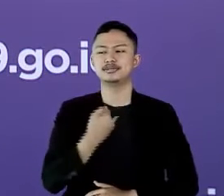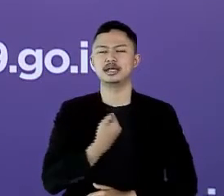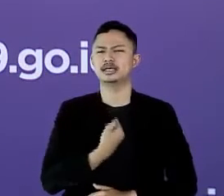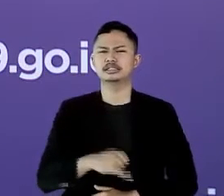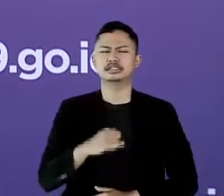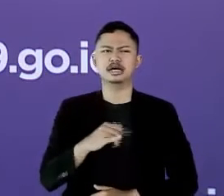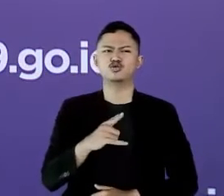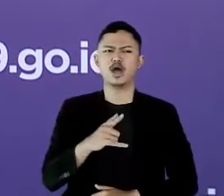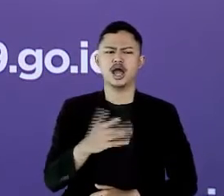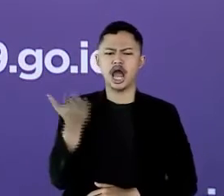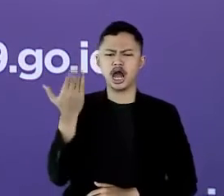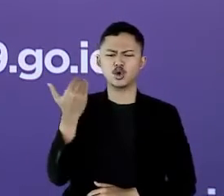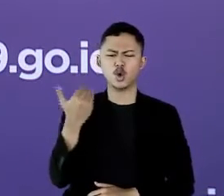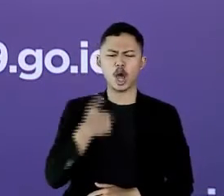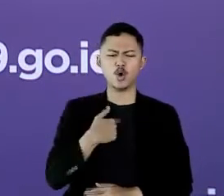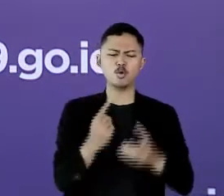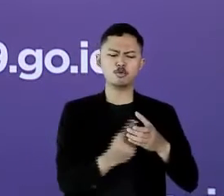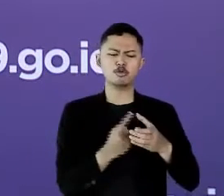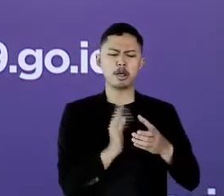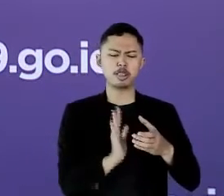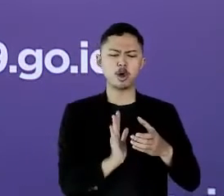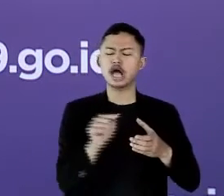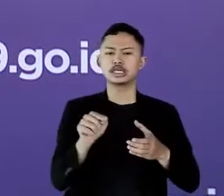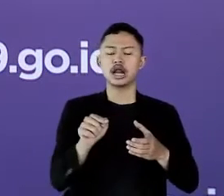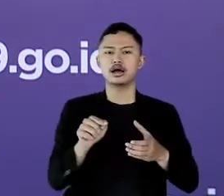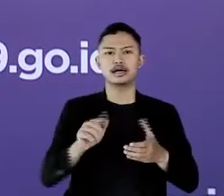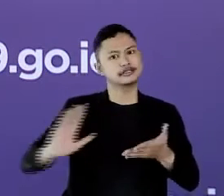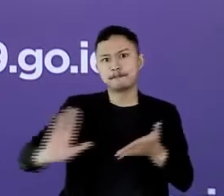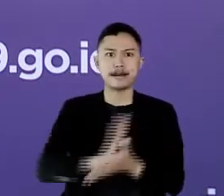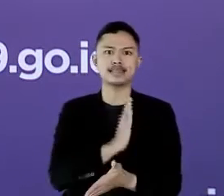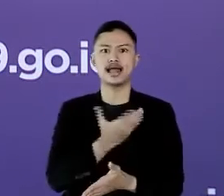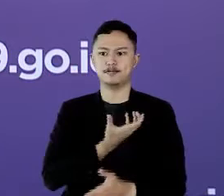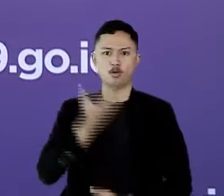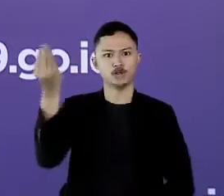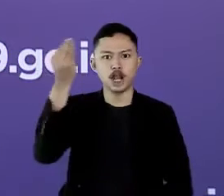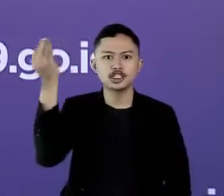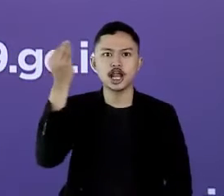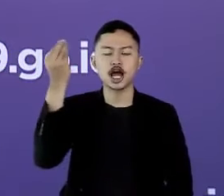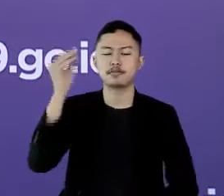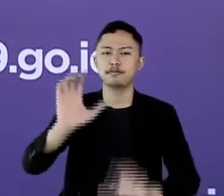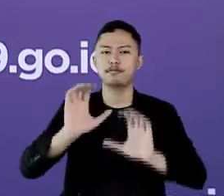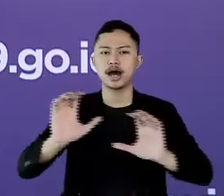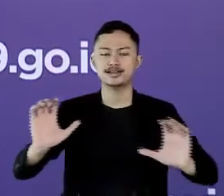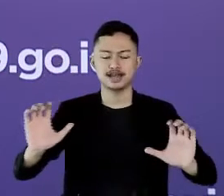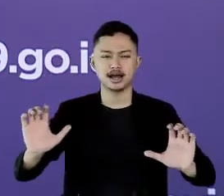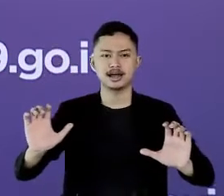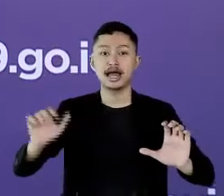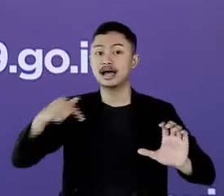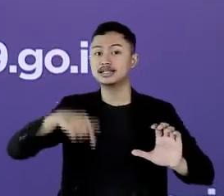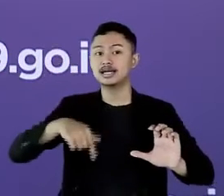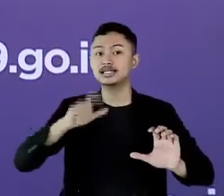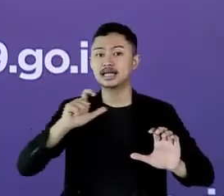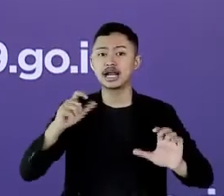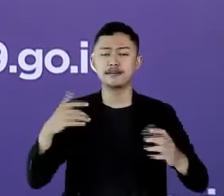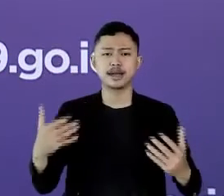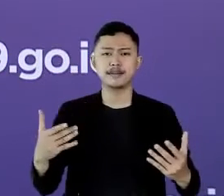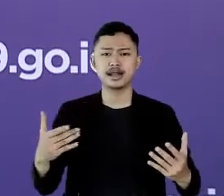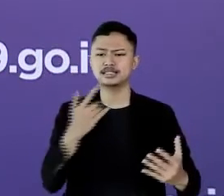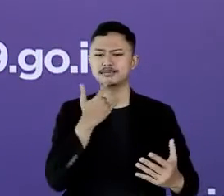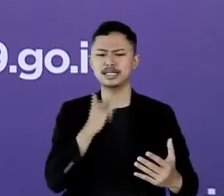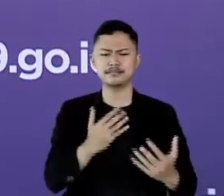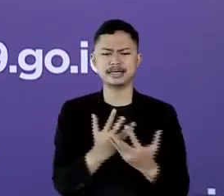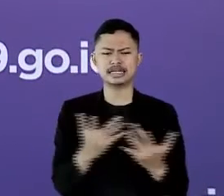sama banyak orang begitu ya. Nah, bagaimana sebetulnya pendekatan apa yang harus dilakukan lah agar masyarakat tidak